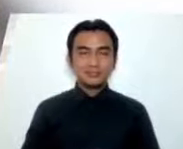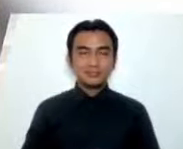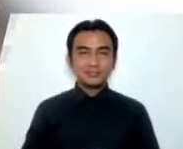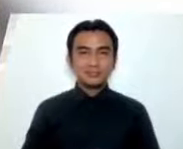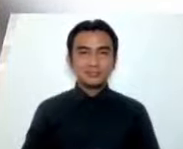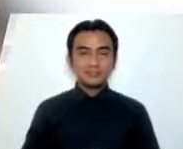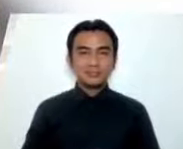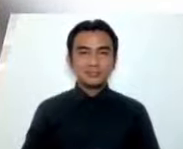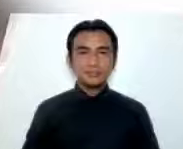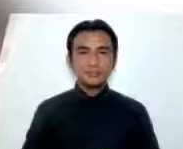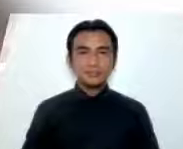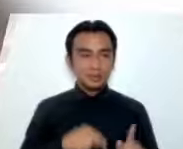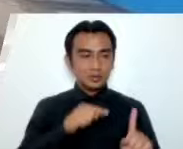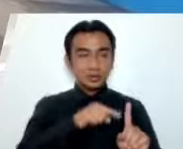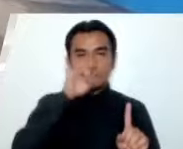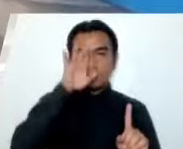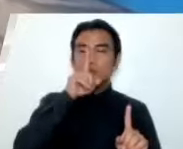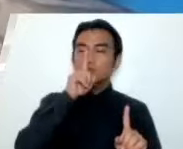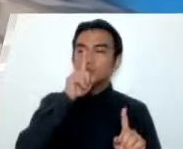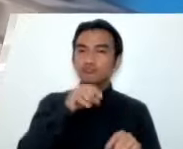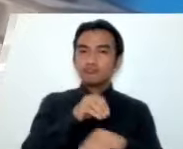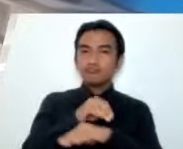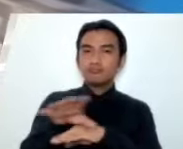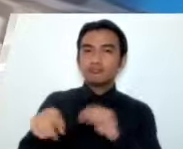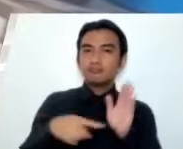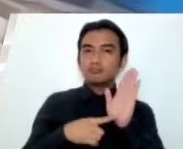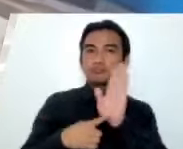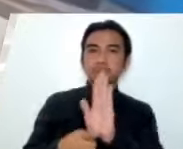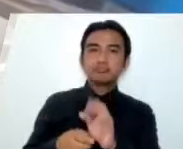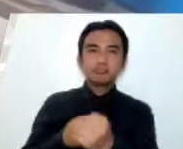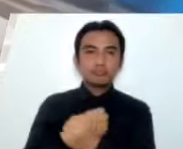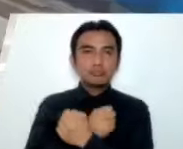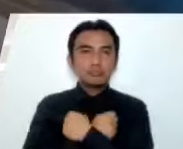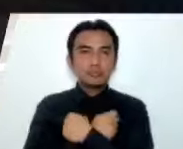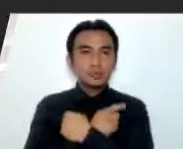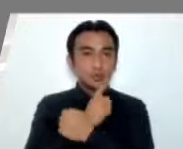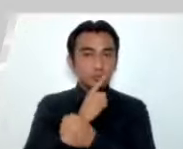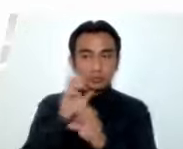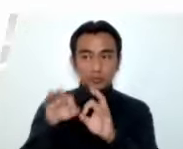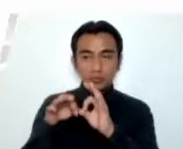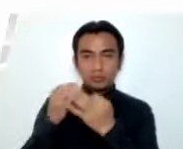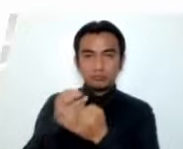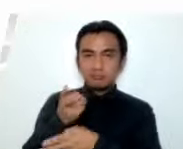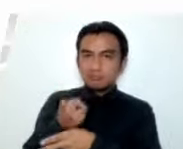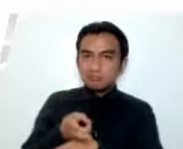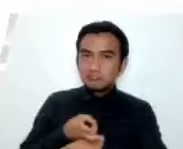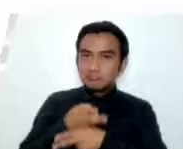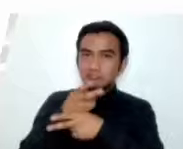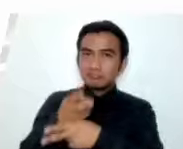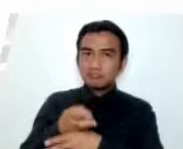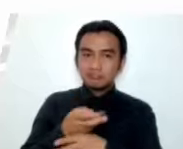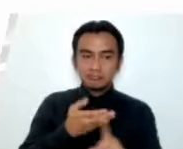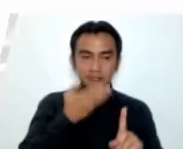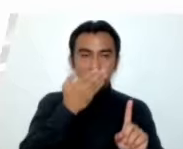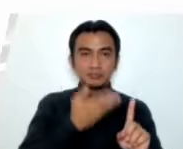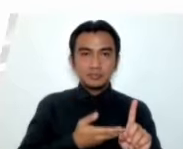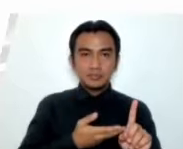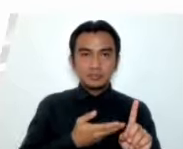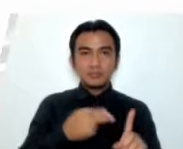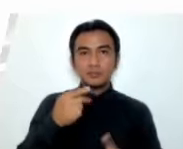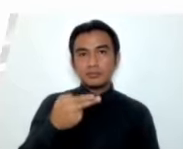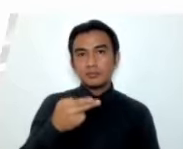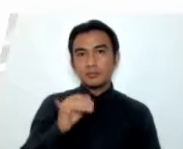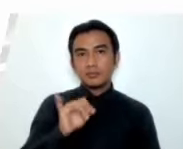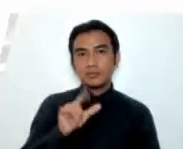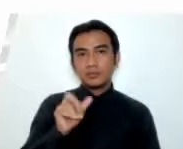Mapagmahal na lolo. Sa pamilya ay maasikaso. Siya, si Hilario Hibanes, na sa edad